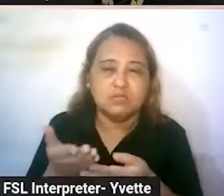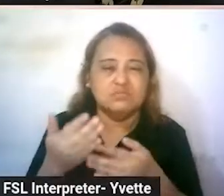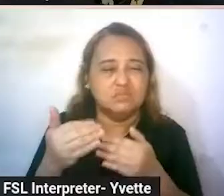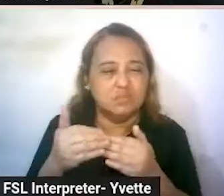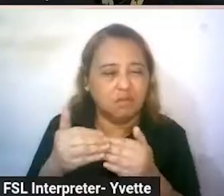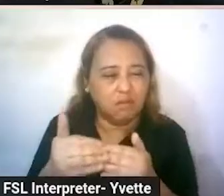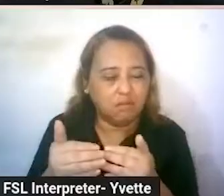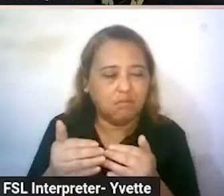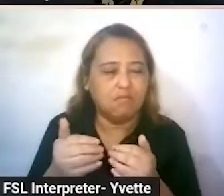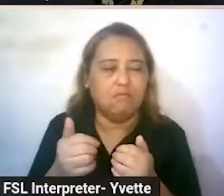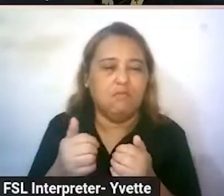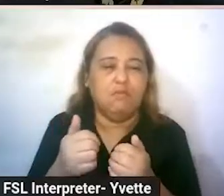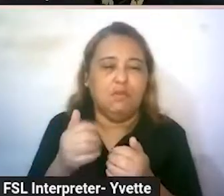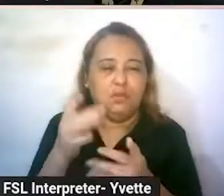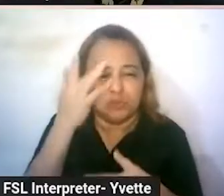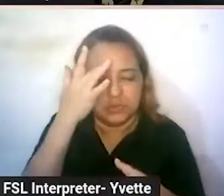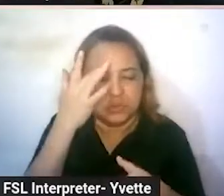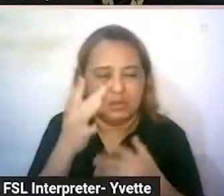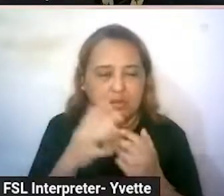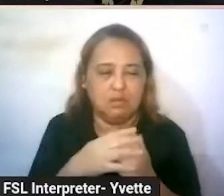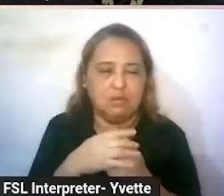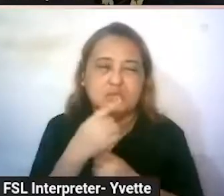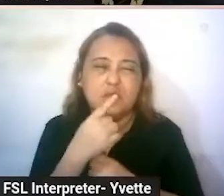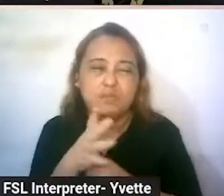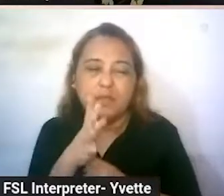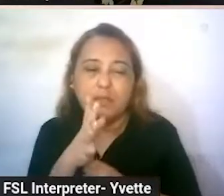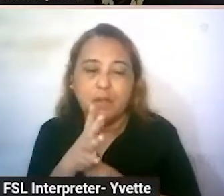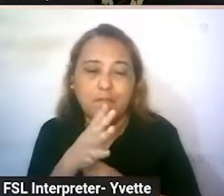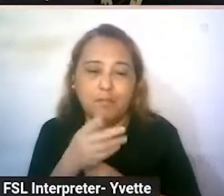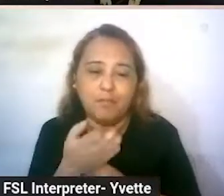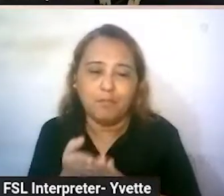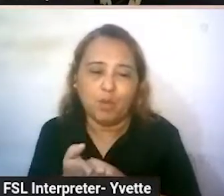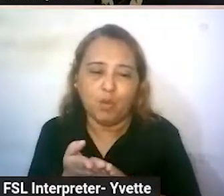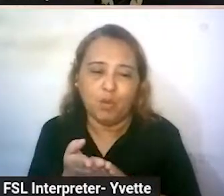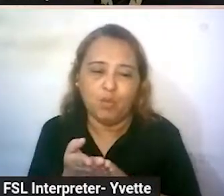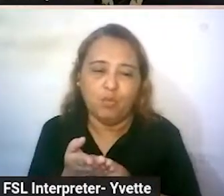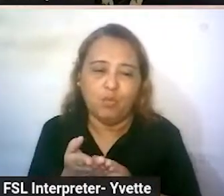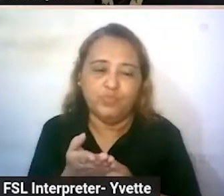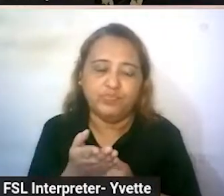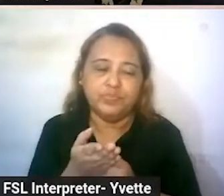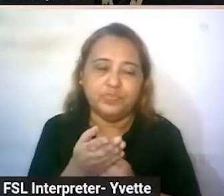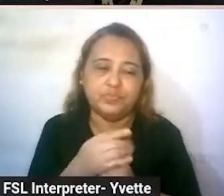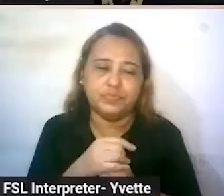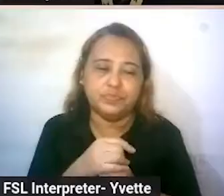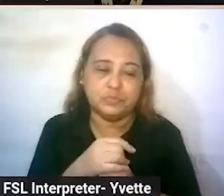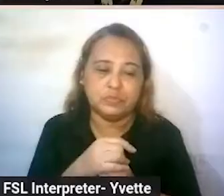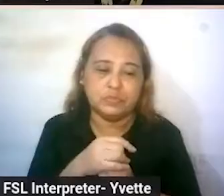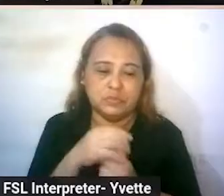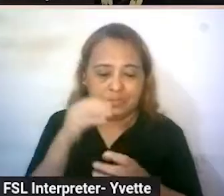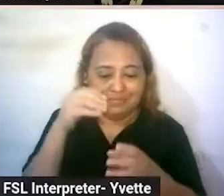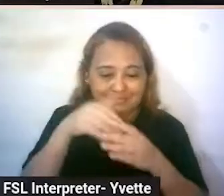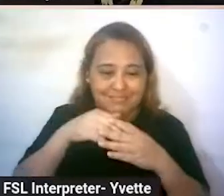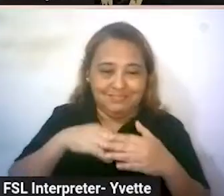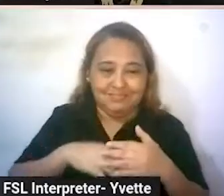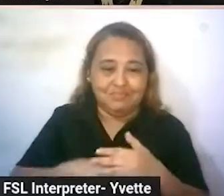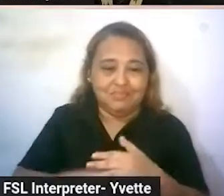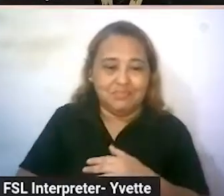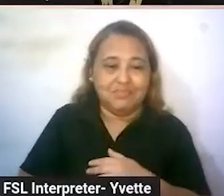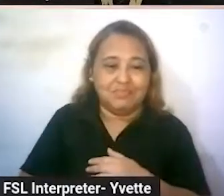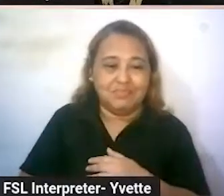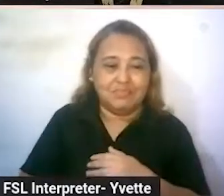mean, nung sinabi sa mom mo na ma'am, sa sinapupunan pa lang po nyo ay meron na